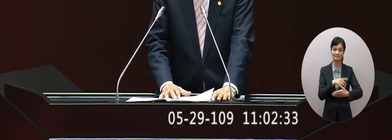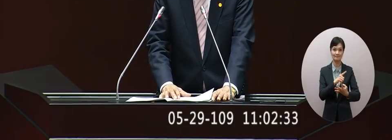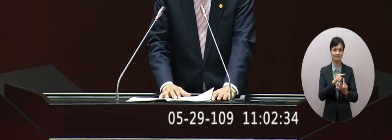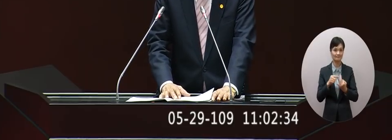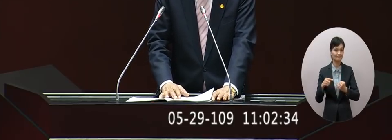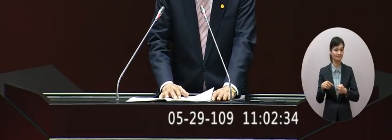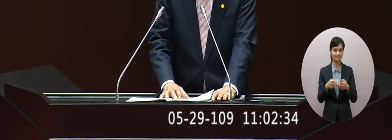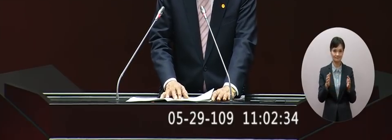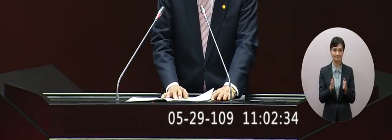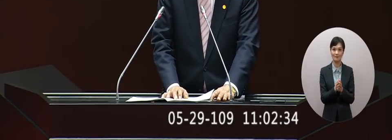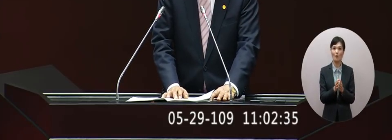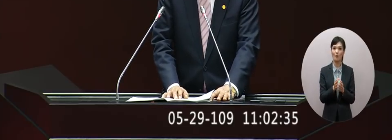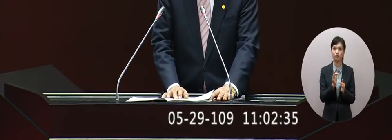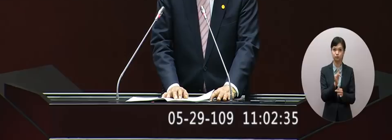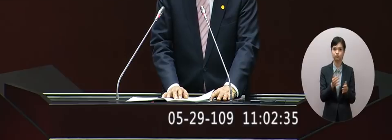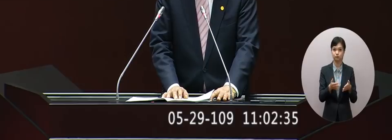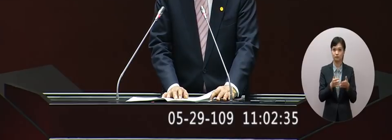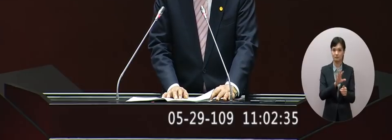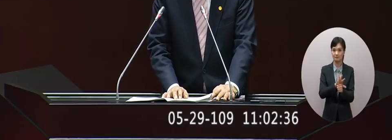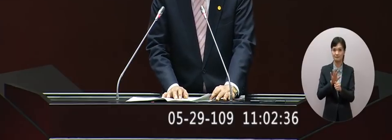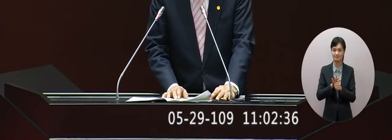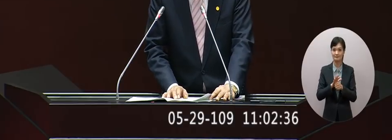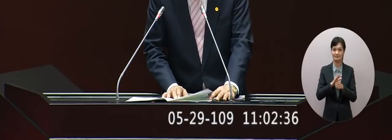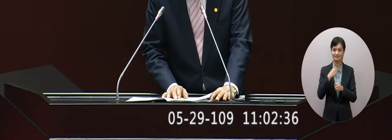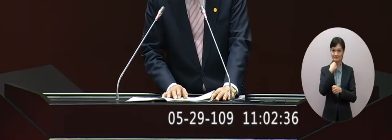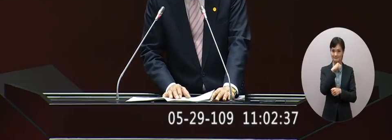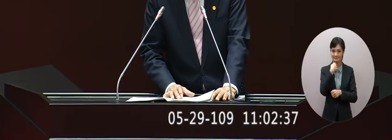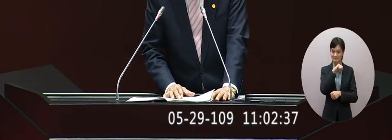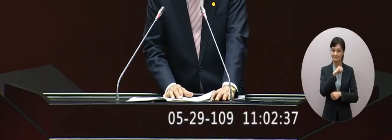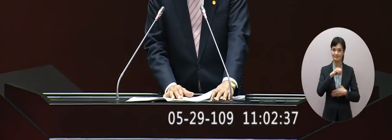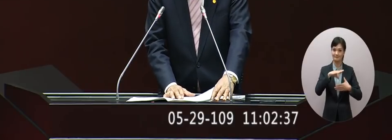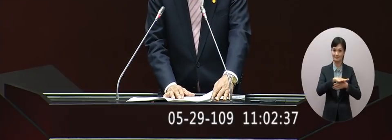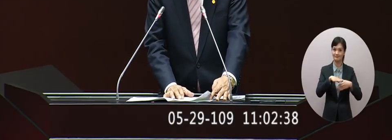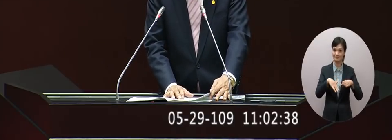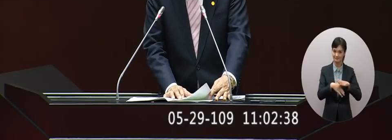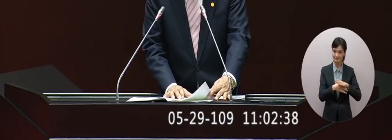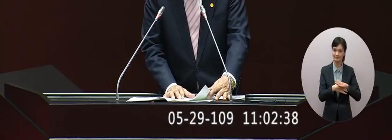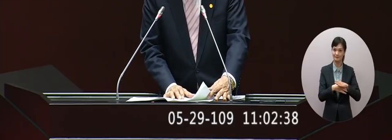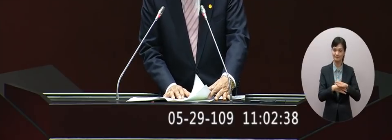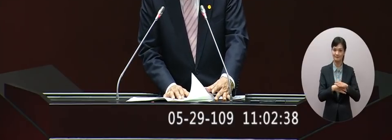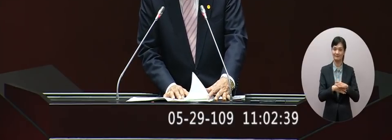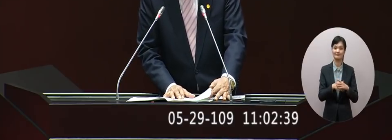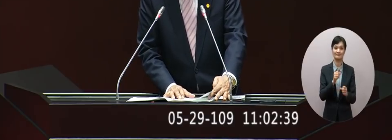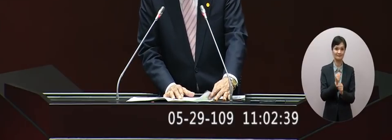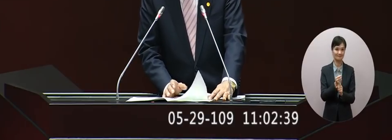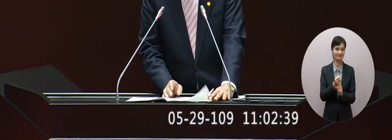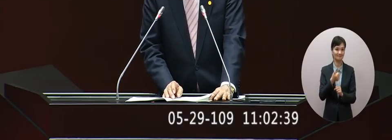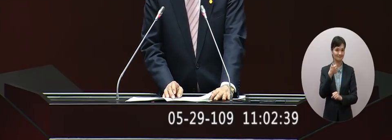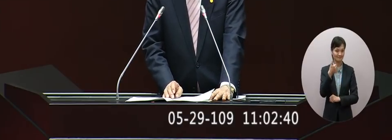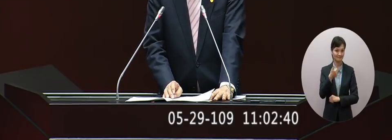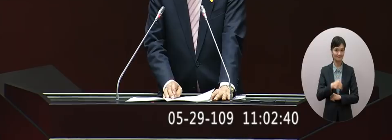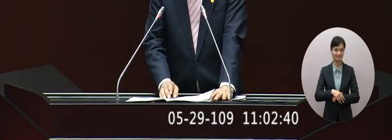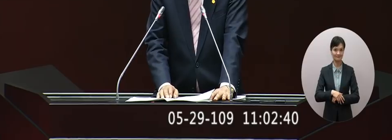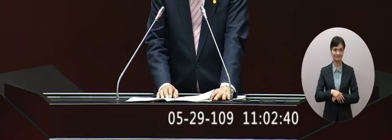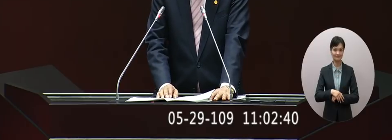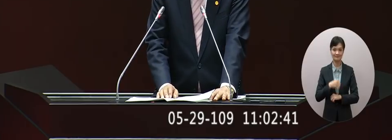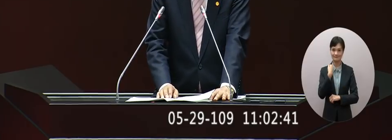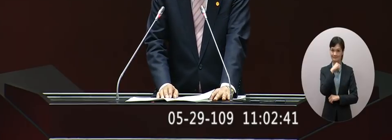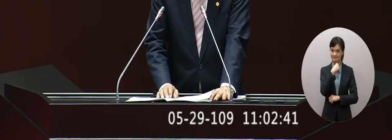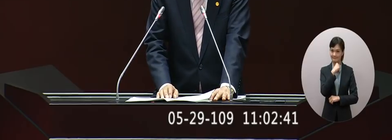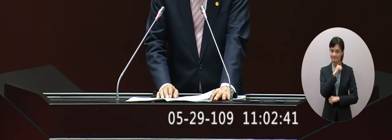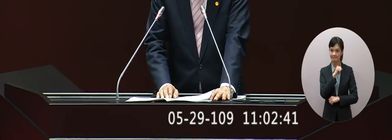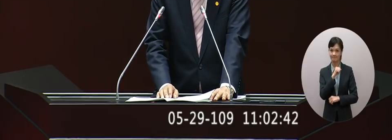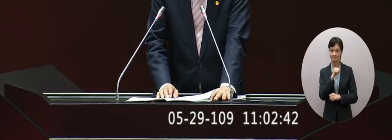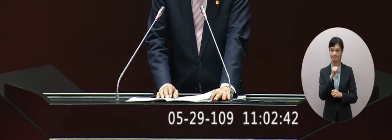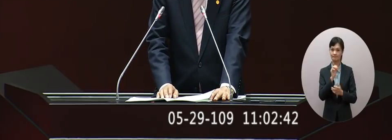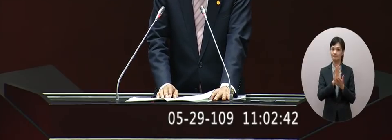造台湾国家的文化品牌。基于台湾长远发展，我